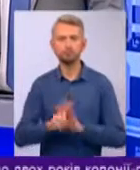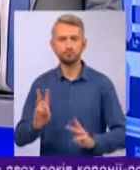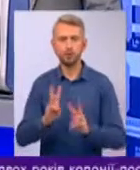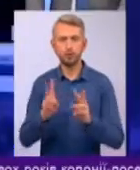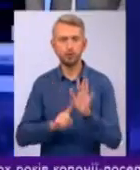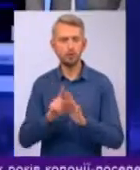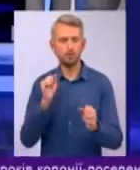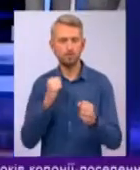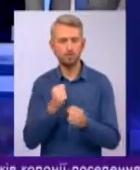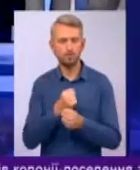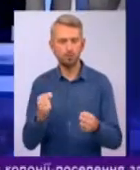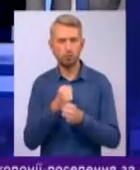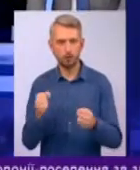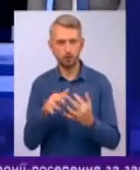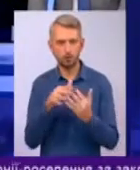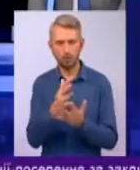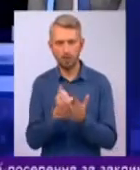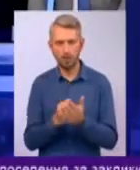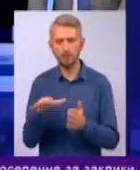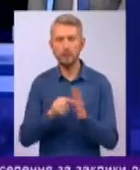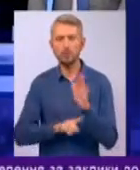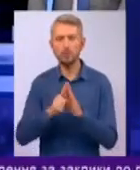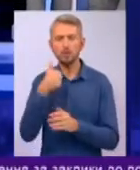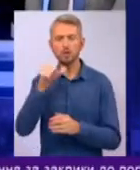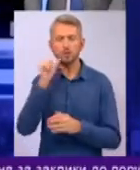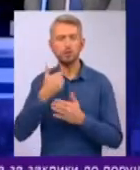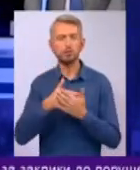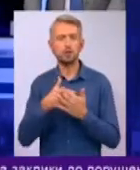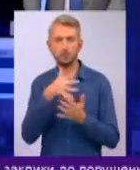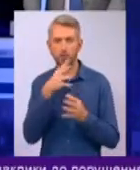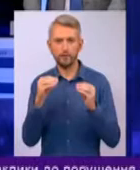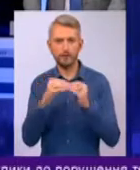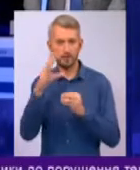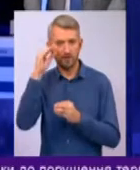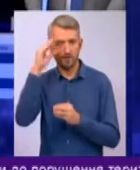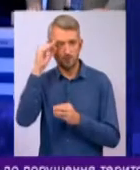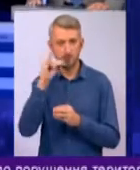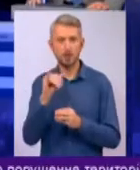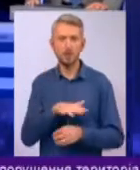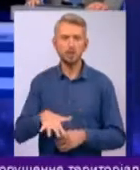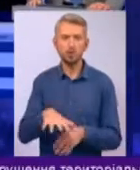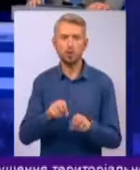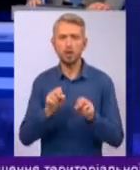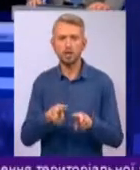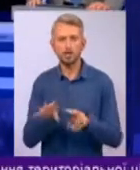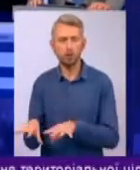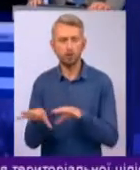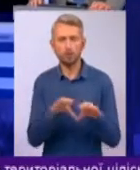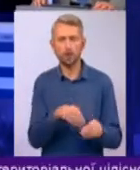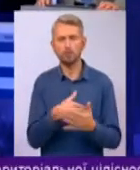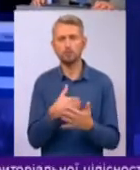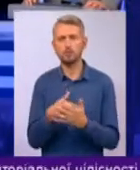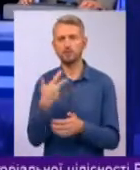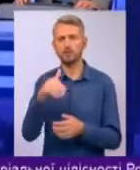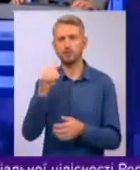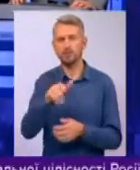почали вибухати боєприпаси. Розпочалося все напередодні, близько 22-ї вечора. Із зони ризику евакуйовано вже понад